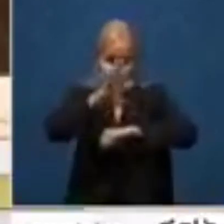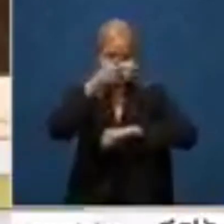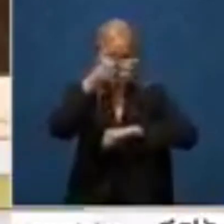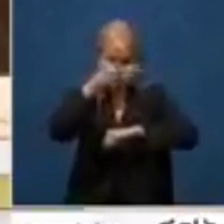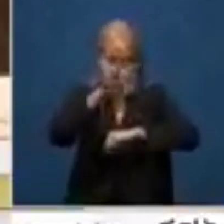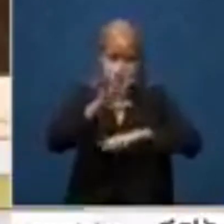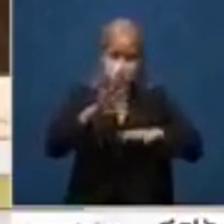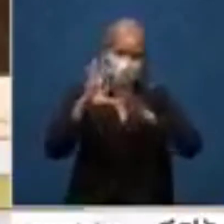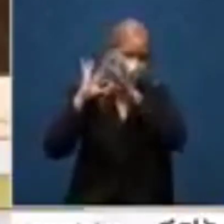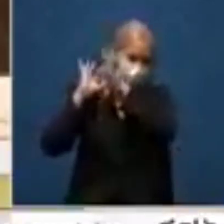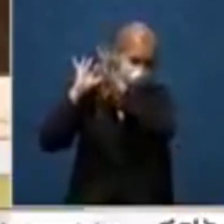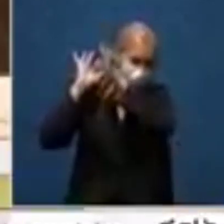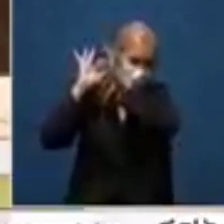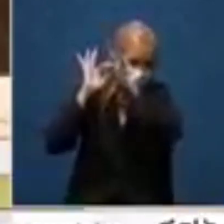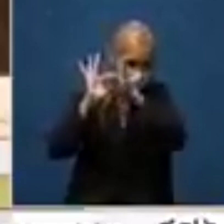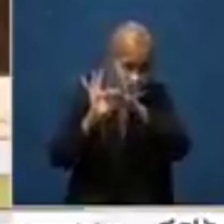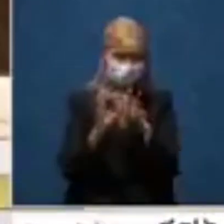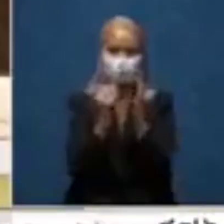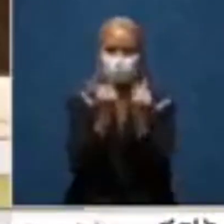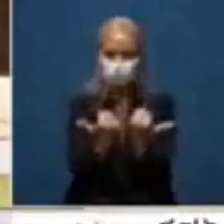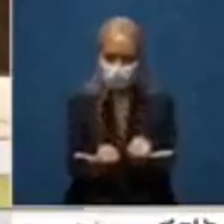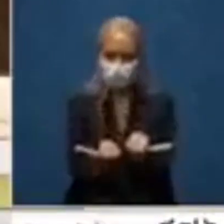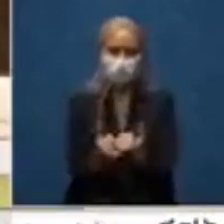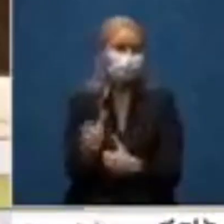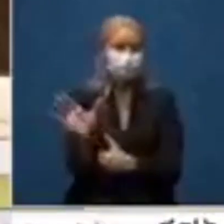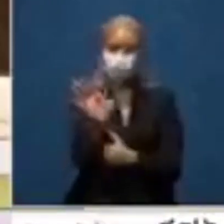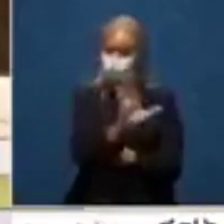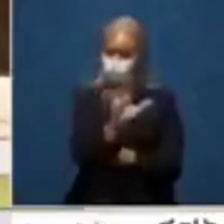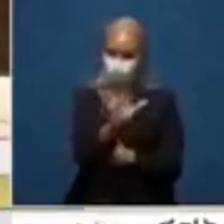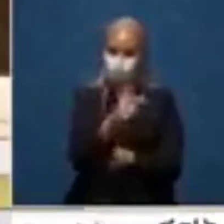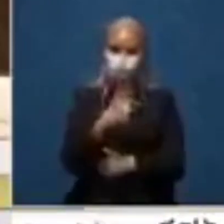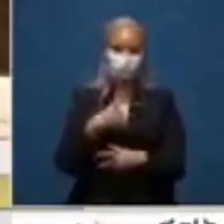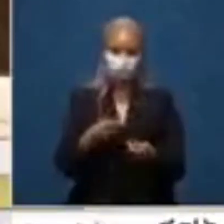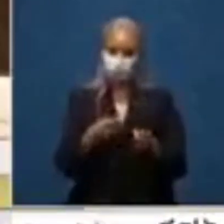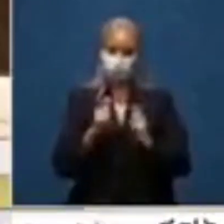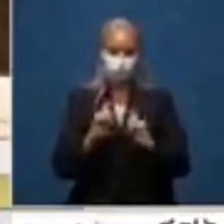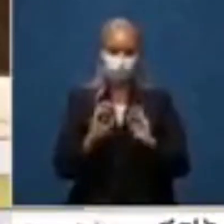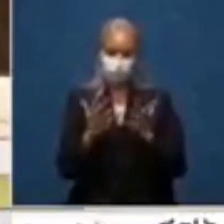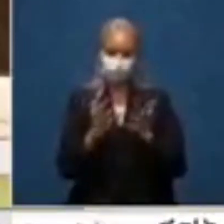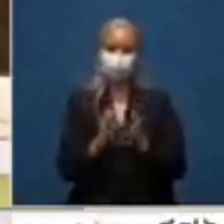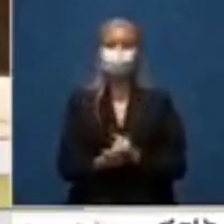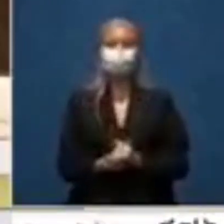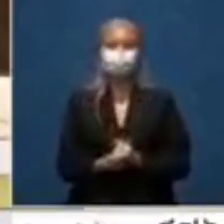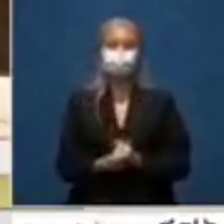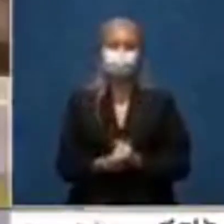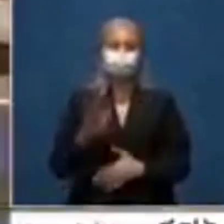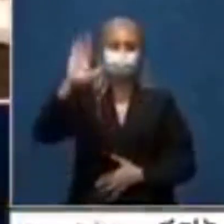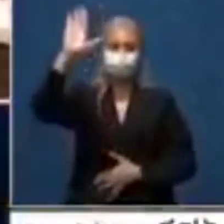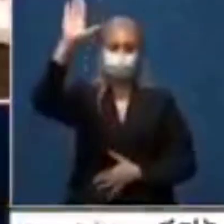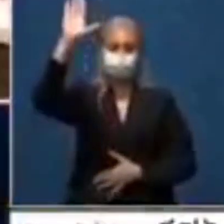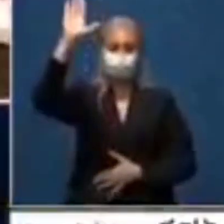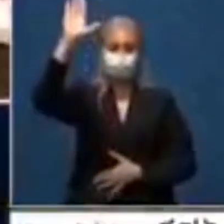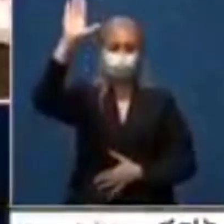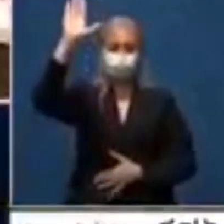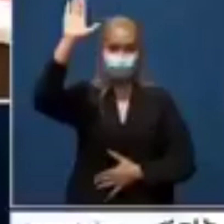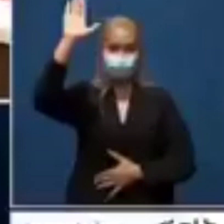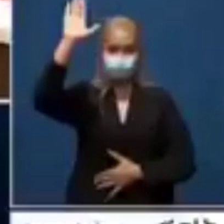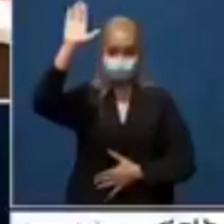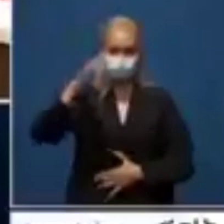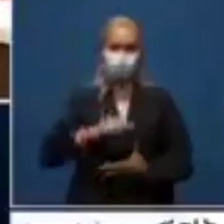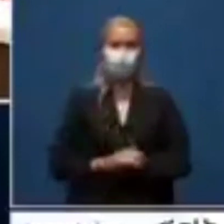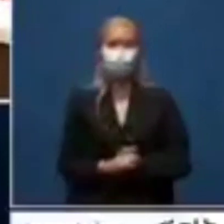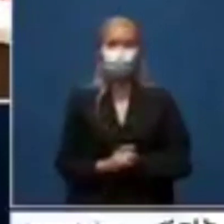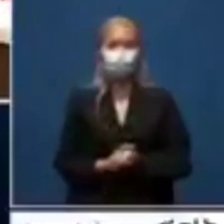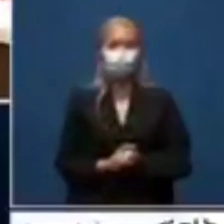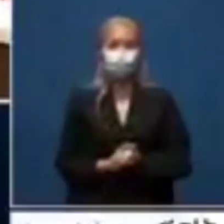านผมก็เลยท่านประธานชวนได้วินิจฉัยไว้แล้วผมจึงไม่อนุญาตนะครับ ท่านประธานคะดิฉันขอใช้สิทธิ์พาดพิงค่ะ